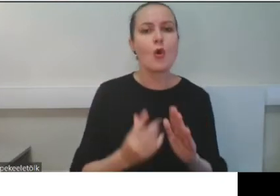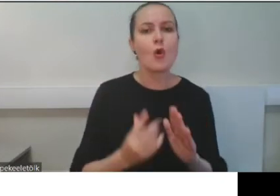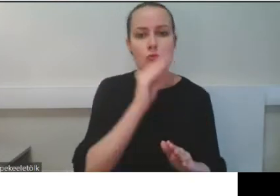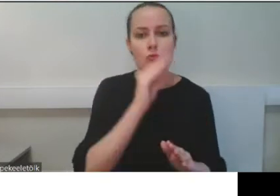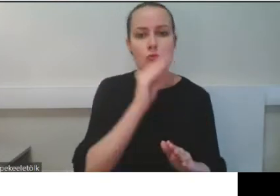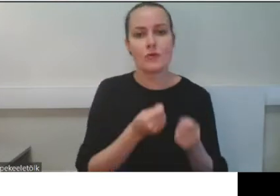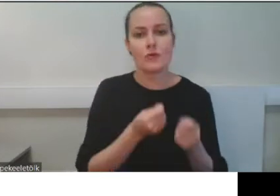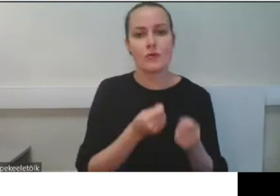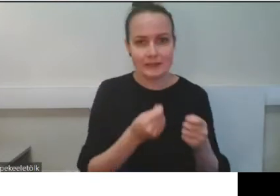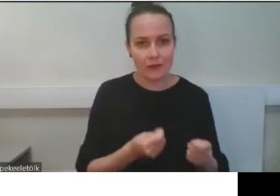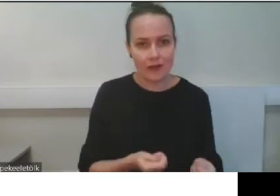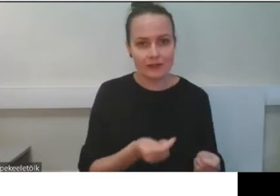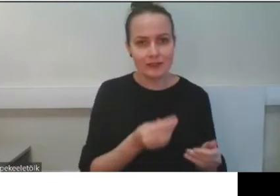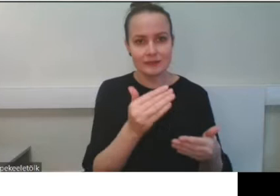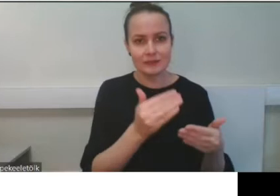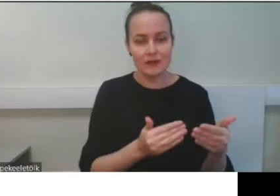tegelikult puudutav.